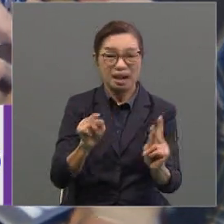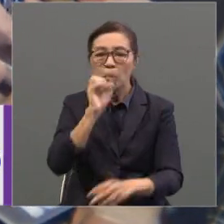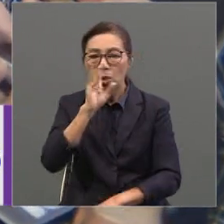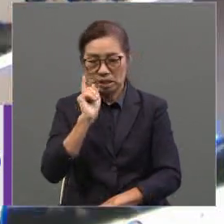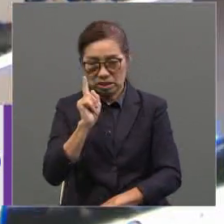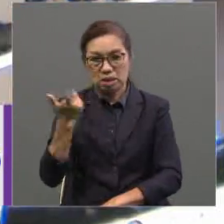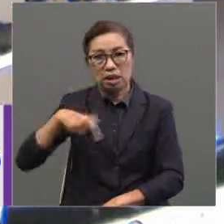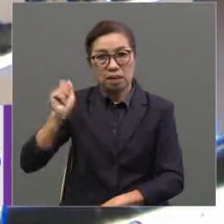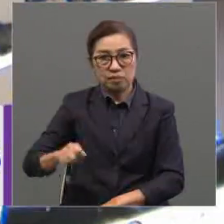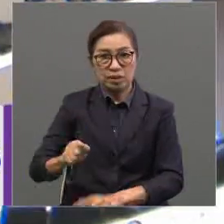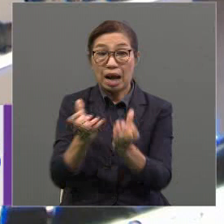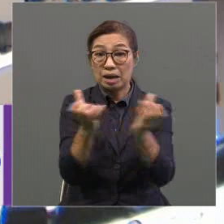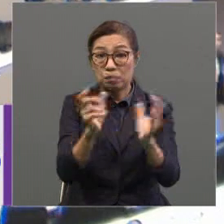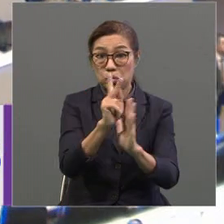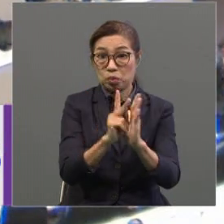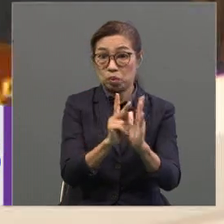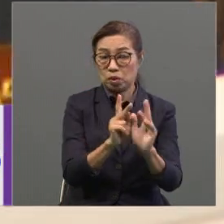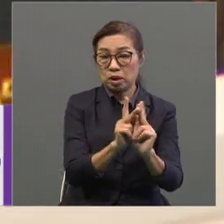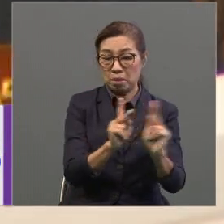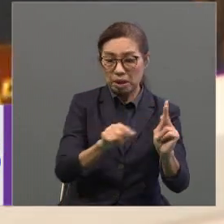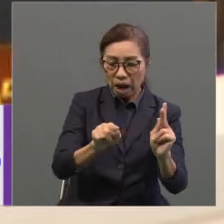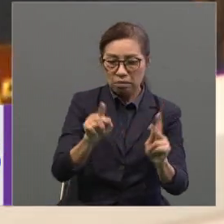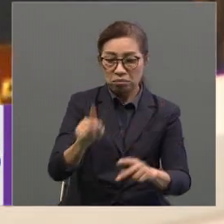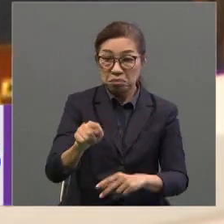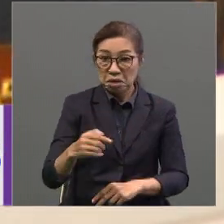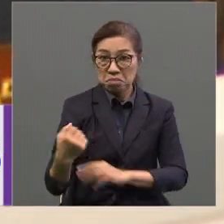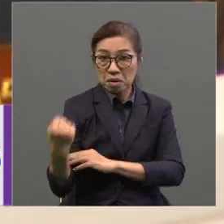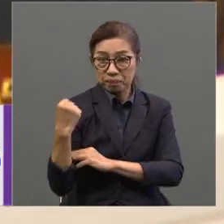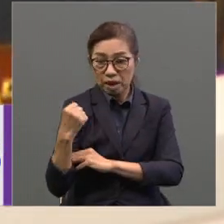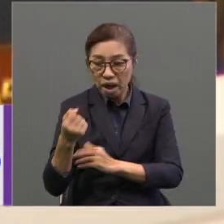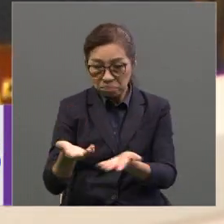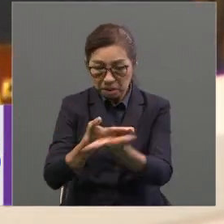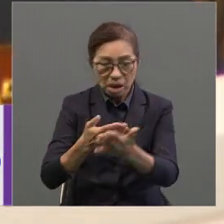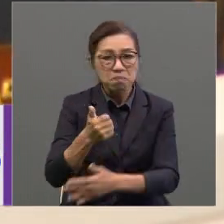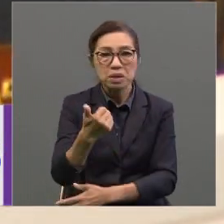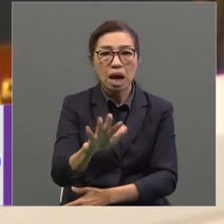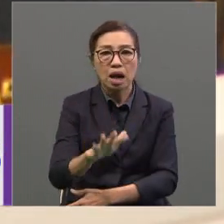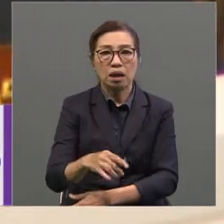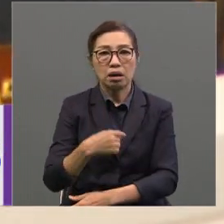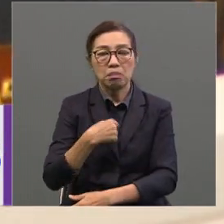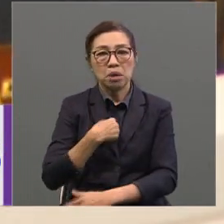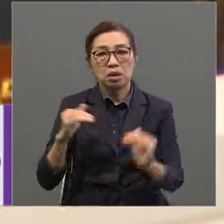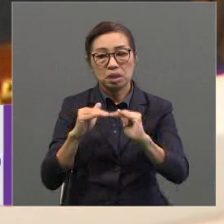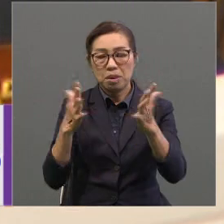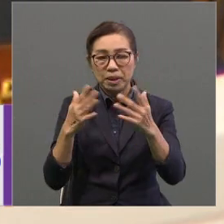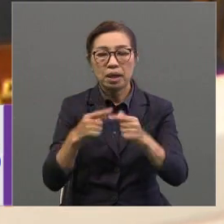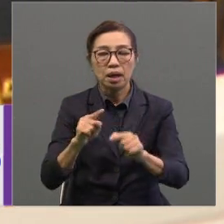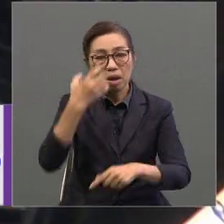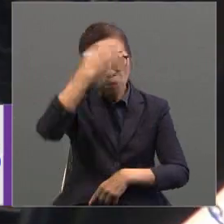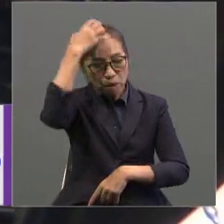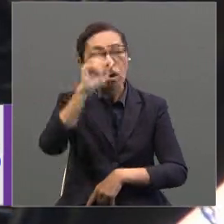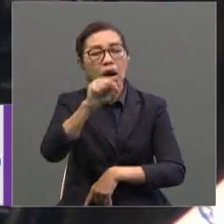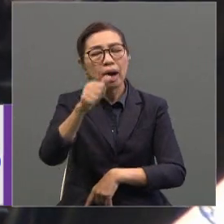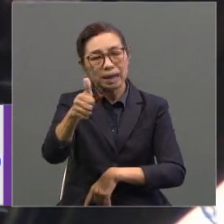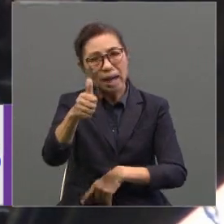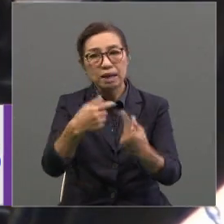เนี่ยไม่มีอำนาจวินิจฉัยเรื่องดังกล่าวในวันมูฮัมหมัดเนี่ยบอกนะคะว่าก็รับฟังค่ะแต่ว่าเราก็ต้องเคารพแล้วก็รับฟังศาลรัฐธรรมนูญเพราะ